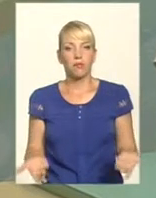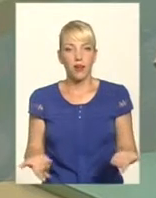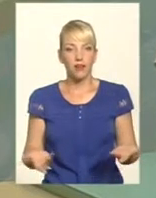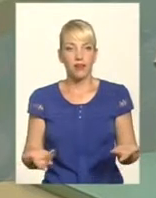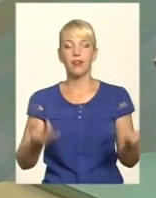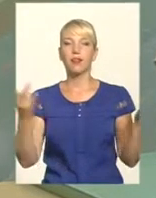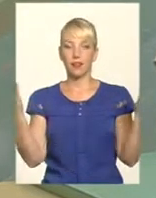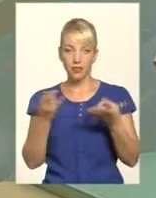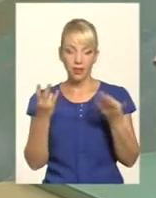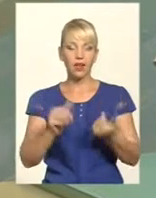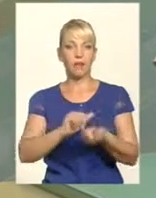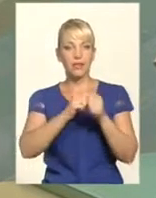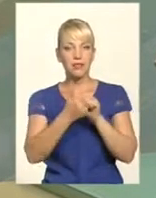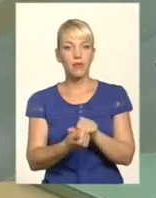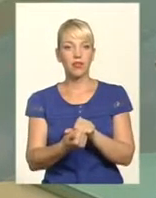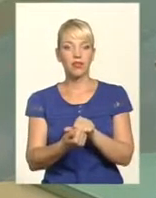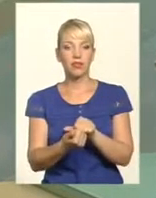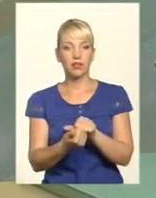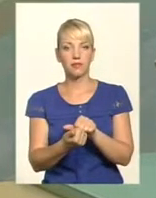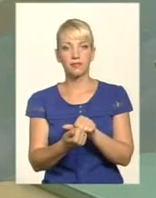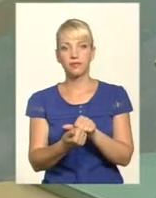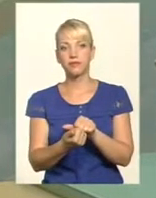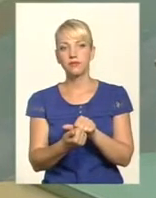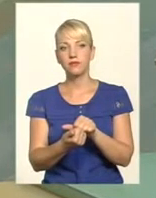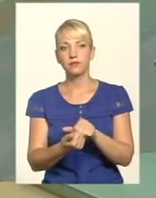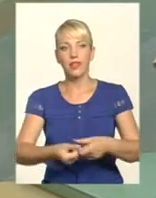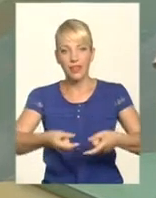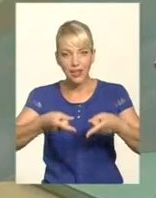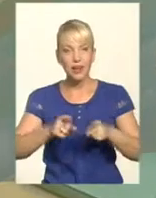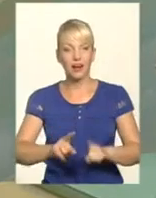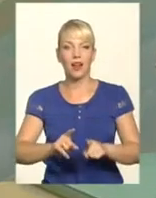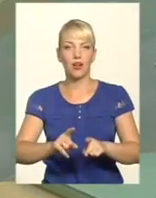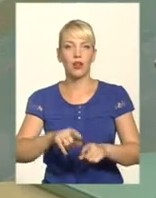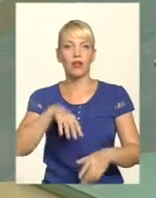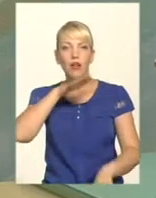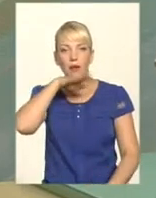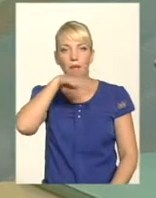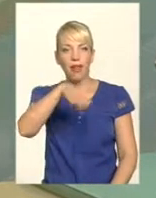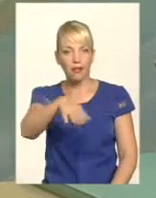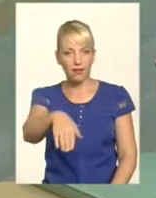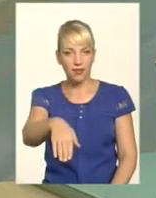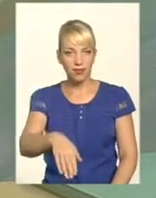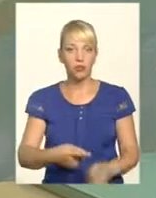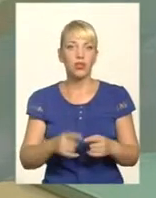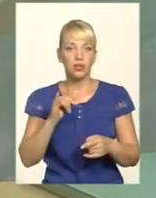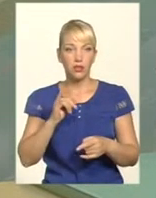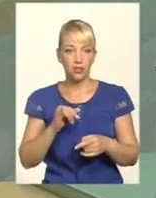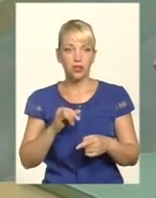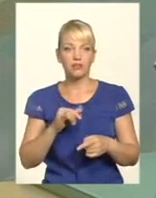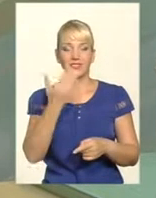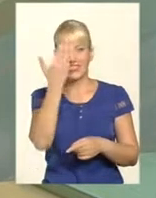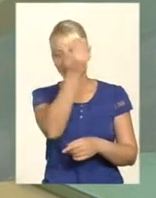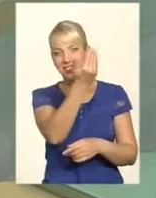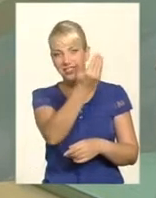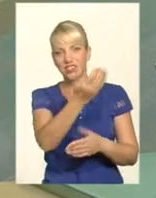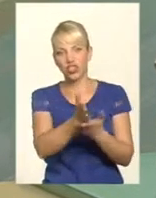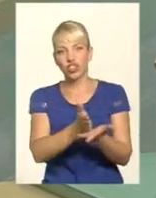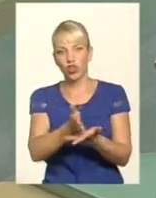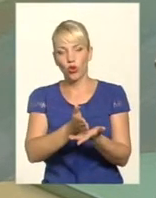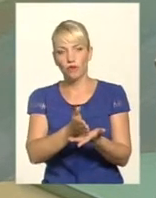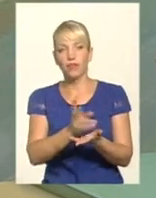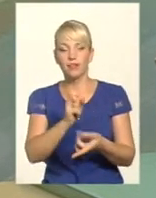треба змінити цю реальну, я би сказав, балаканину по чиновників на